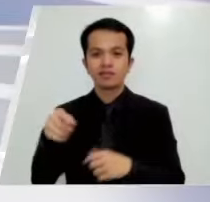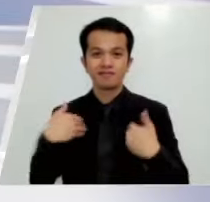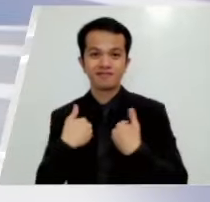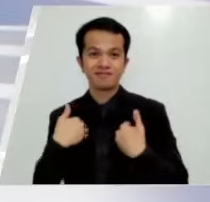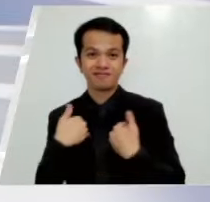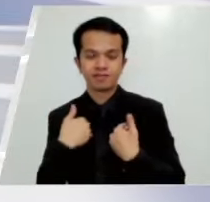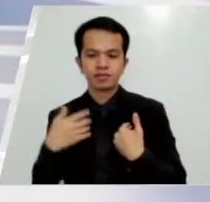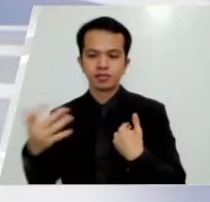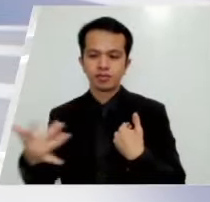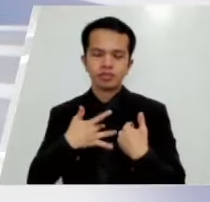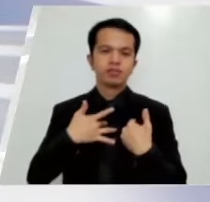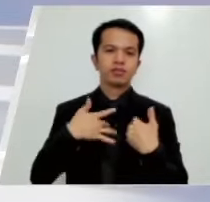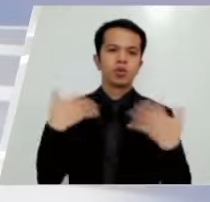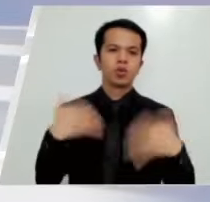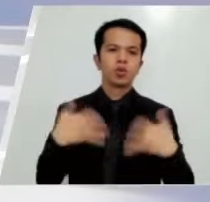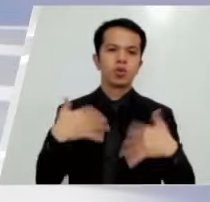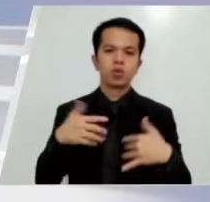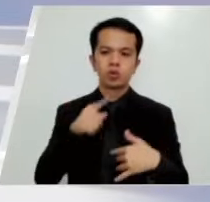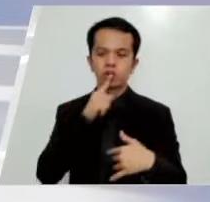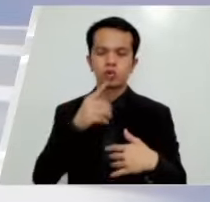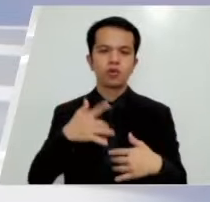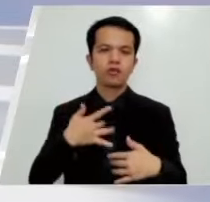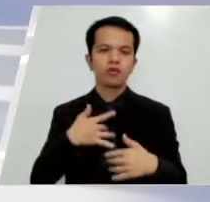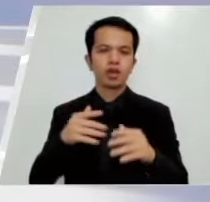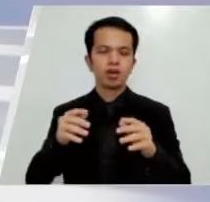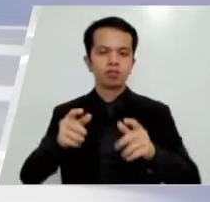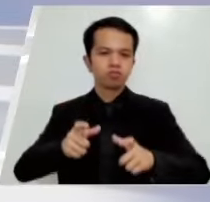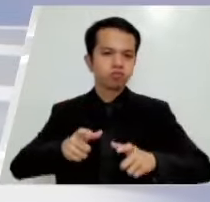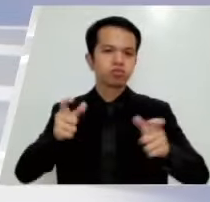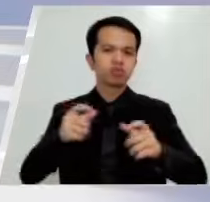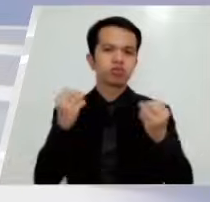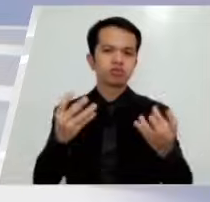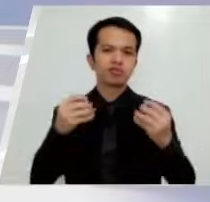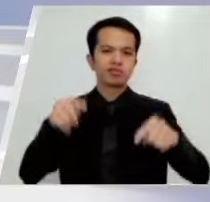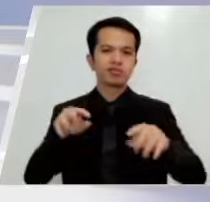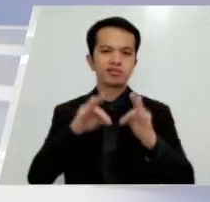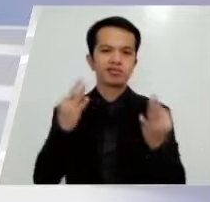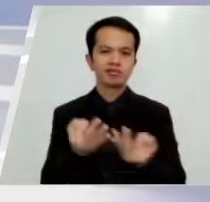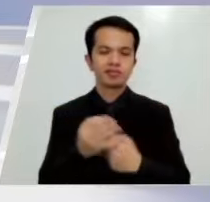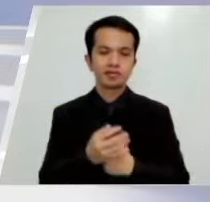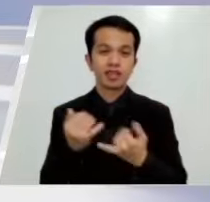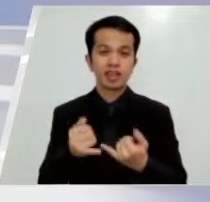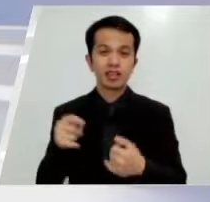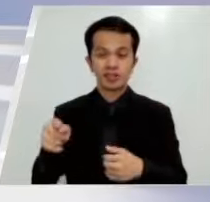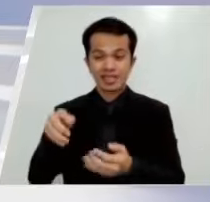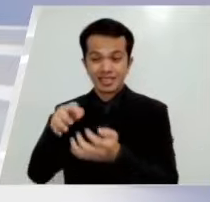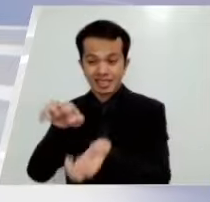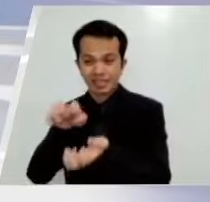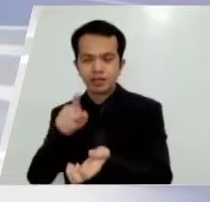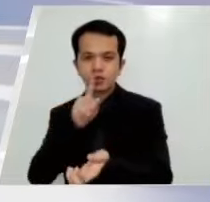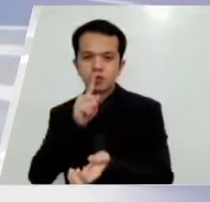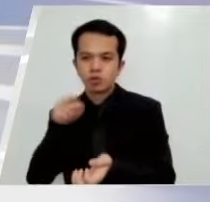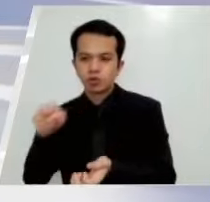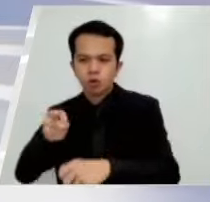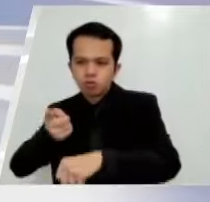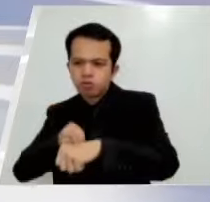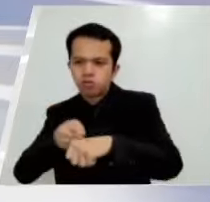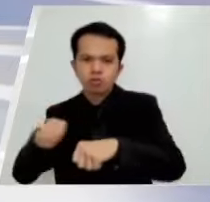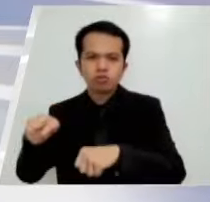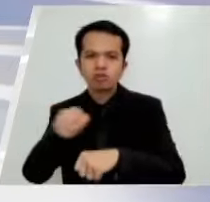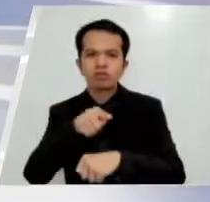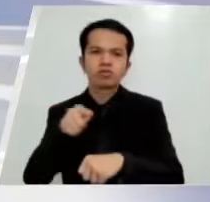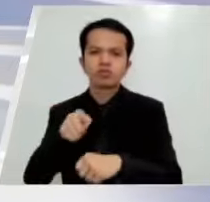niyang marami sila sa bahay. Kwento naman ni Refuge, ang pet dog daw nila ang sumasaway sa mga humahawak sa kanilang mga